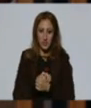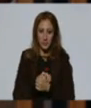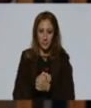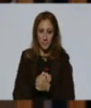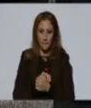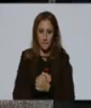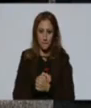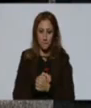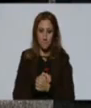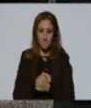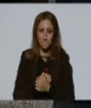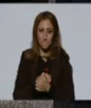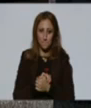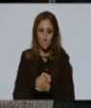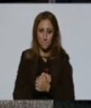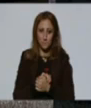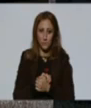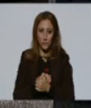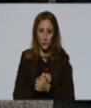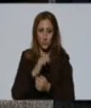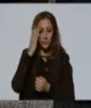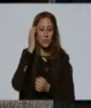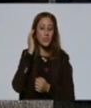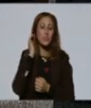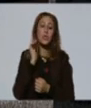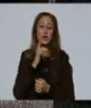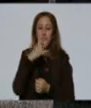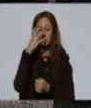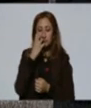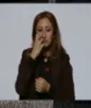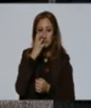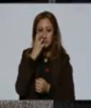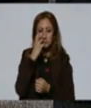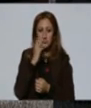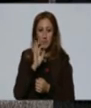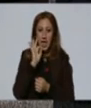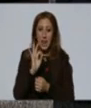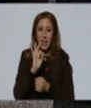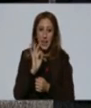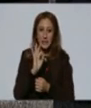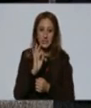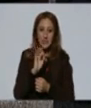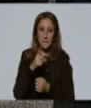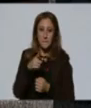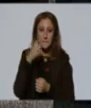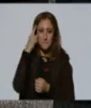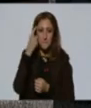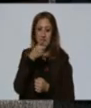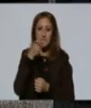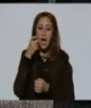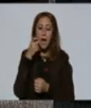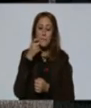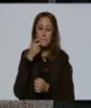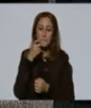هي دي حاجه في الستات كلها عامه على فكره انه دايما بيبقوا مستنيين ان الراجل يفهم لوحده يفهم هم زعلانين ليه